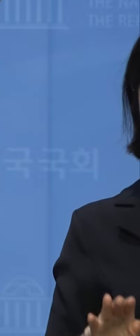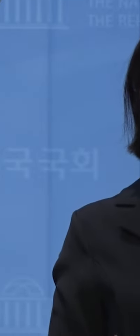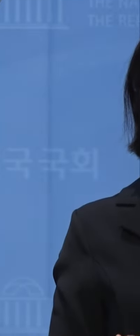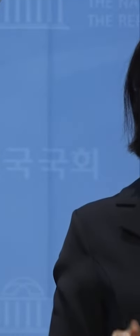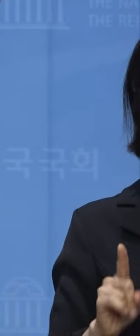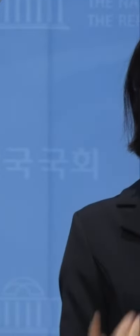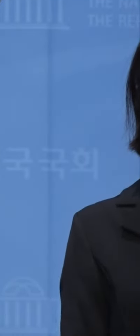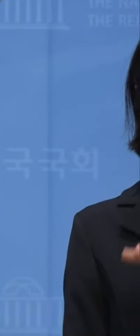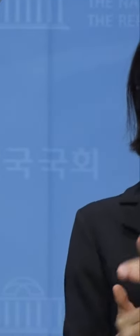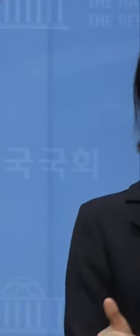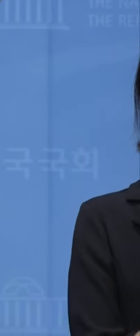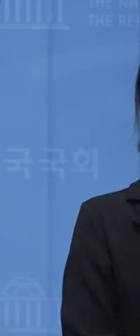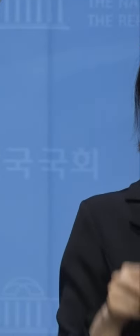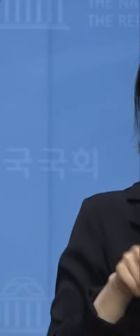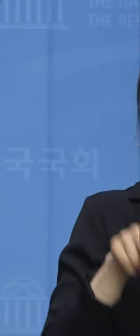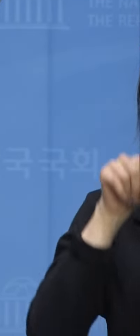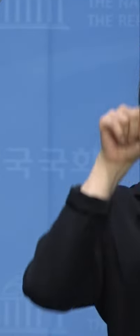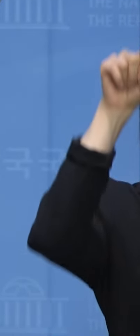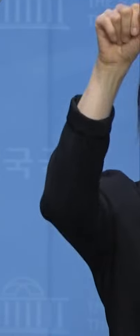발표에 앞서갖고